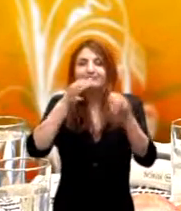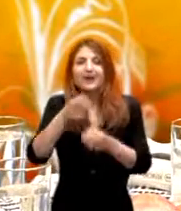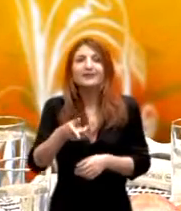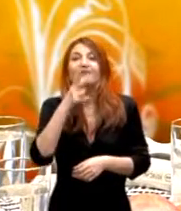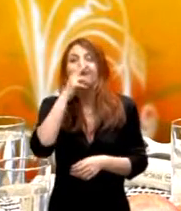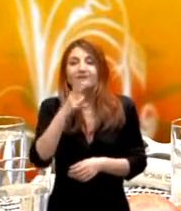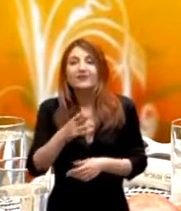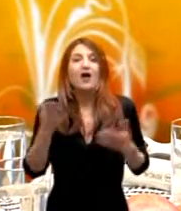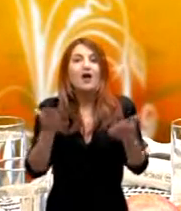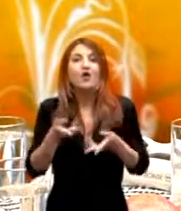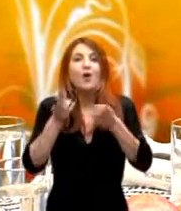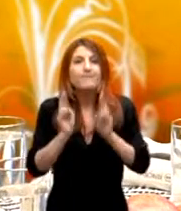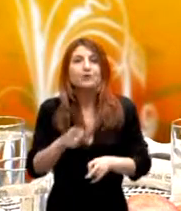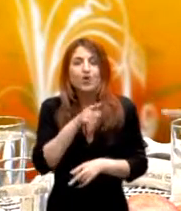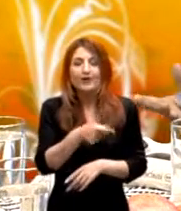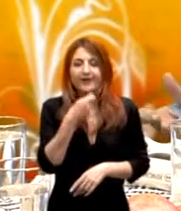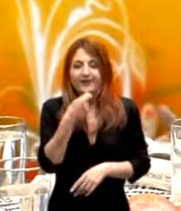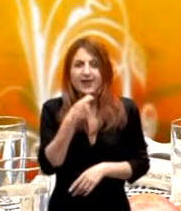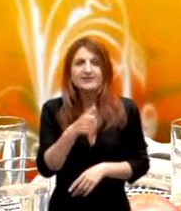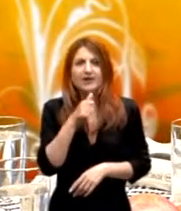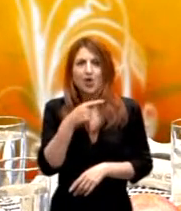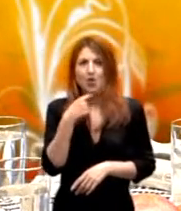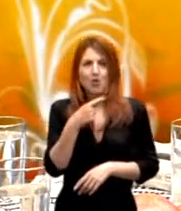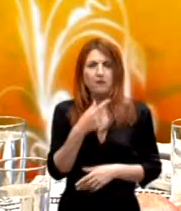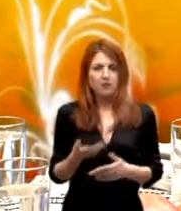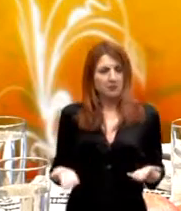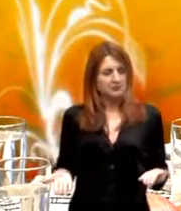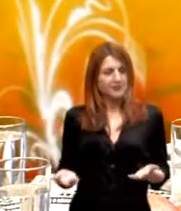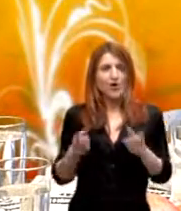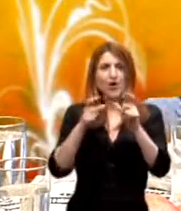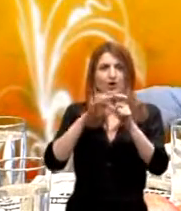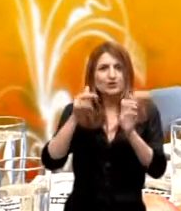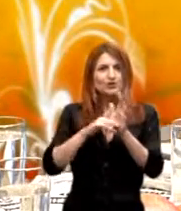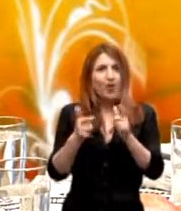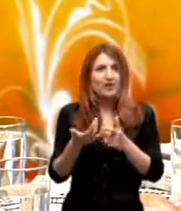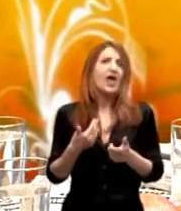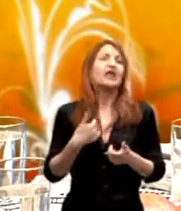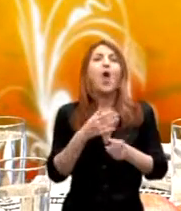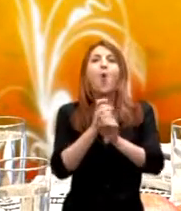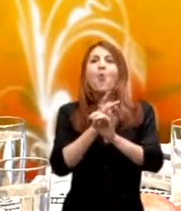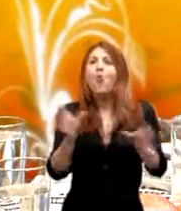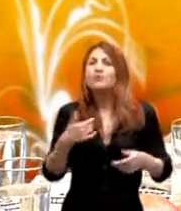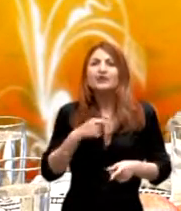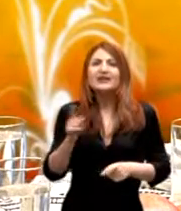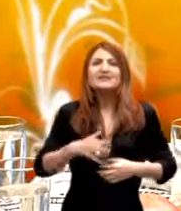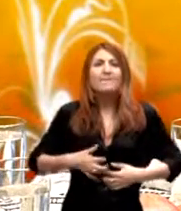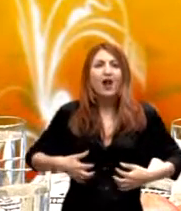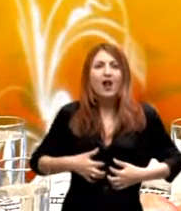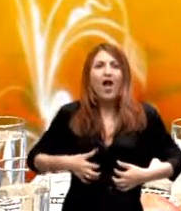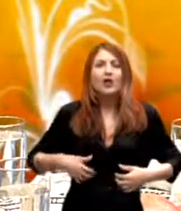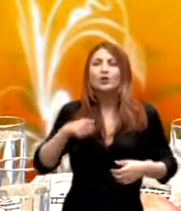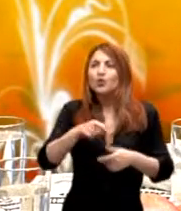kako može jesti i govoriti meni popodne, pa Sonja, pa ja uopće nisam gladan, pa to je čudo.